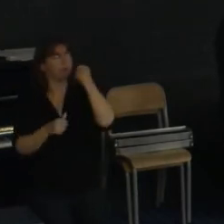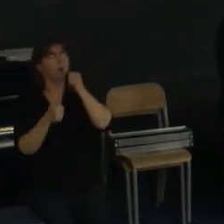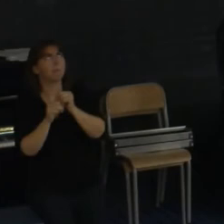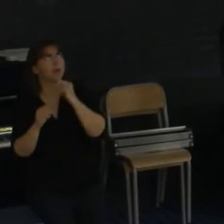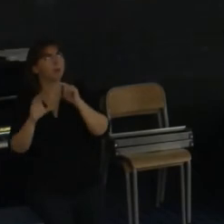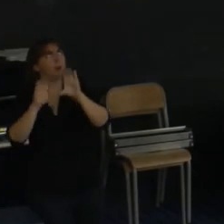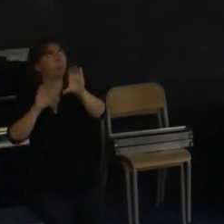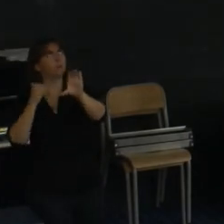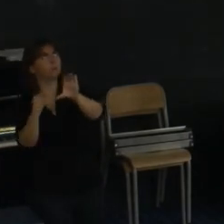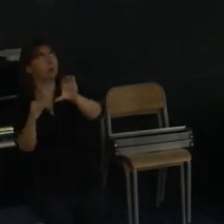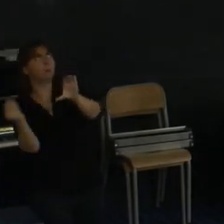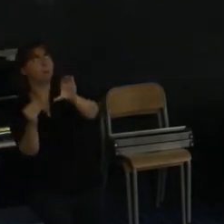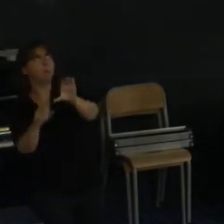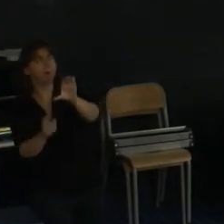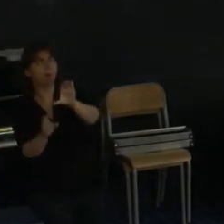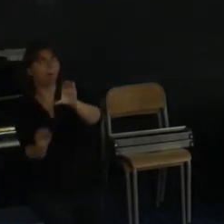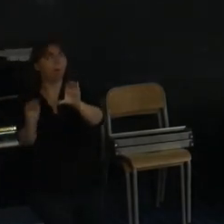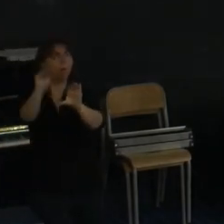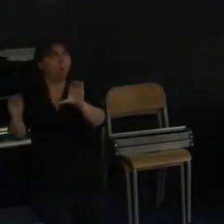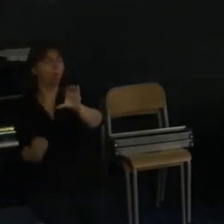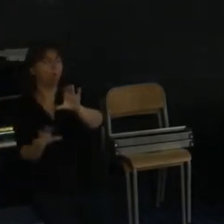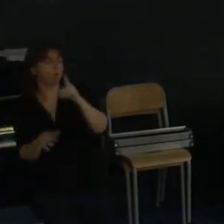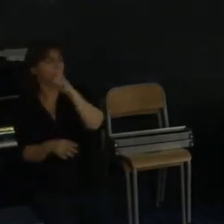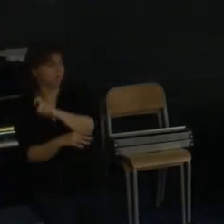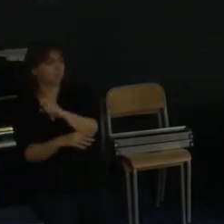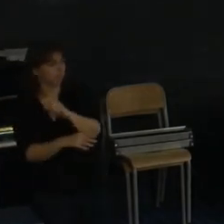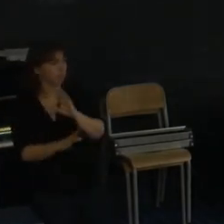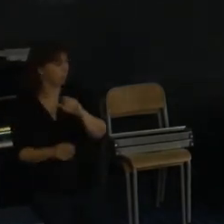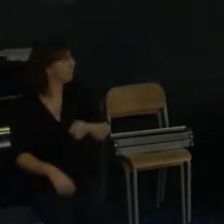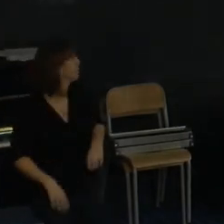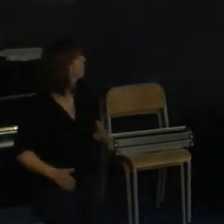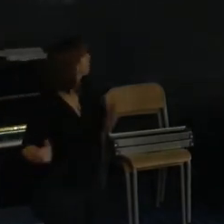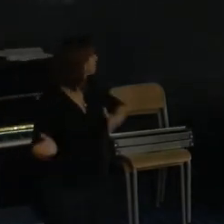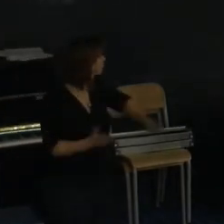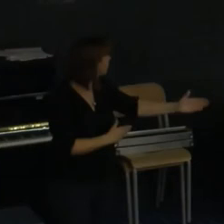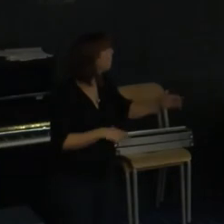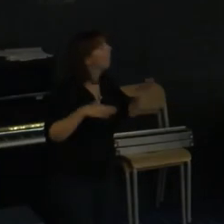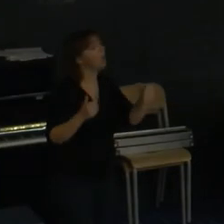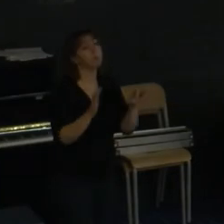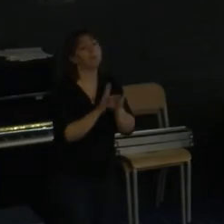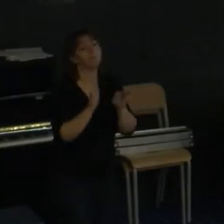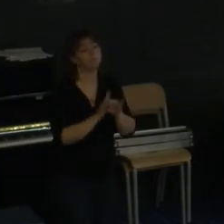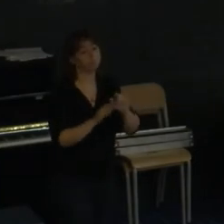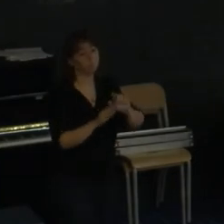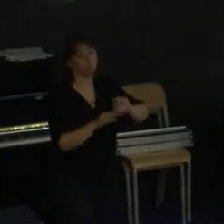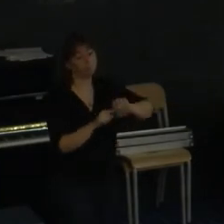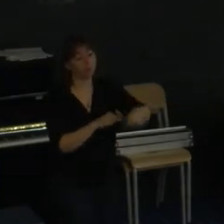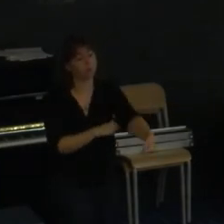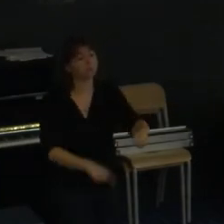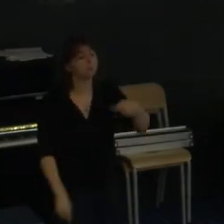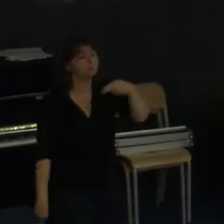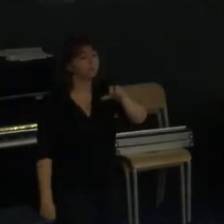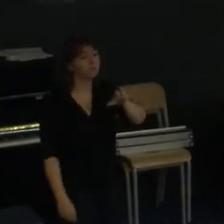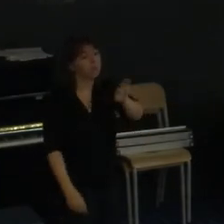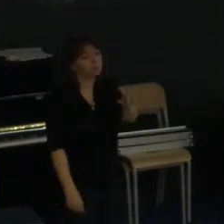voilà. Alors, il y a la petite fonctionnalité qui s'appelle Next. Next est très intéressante, elle permet de passer d'une ligne